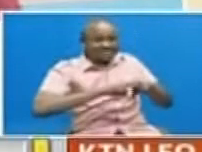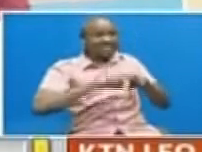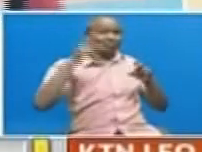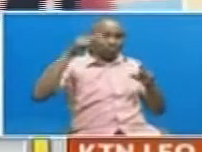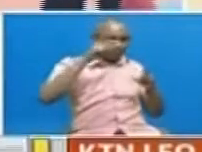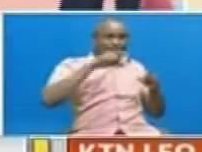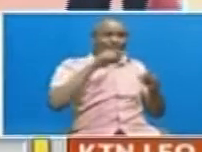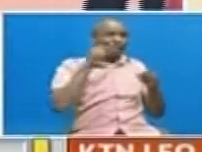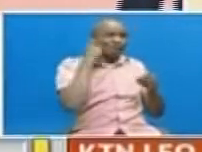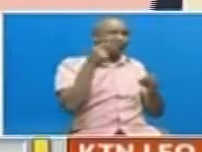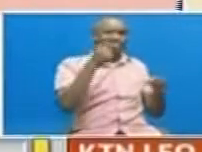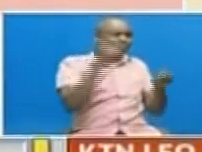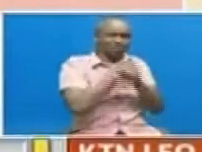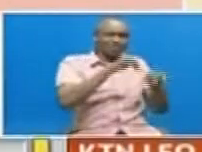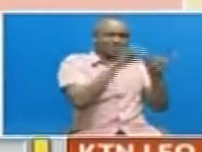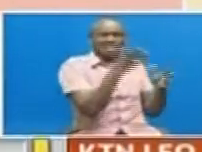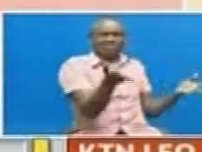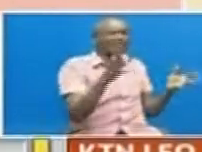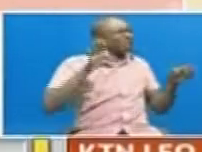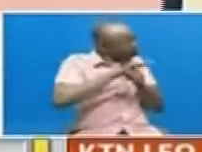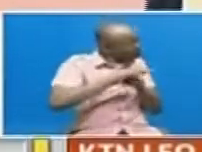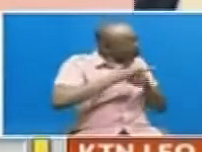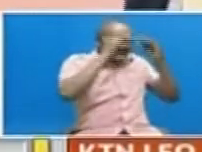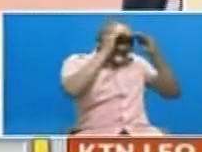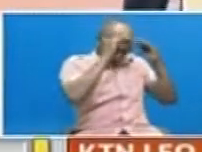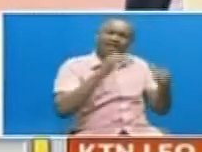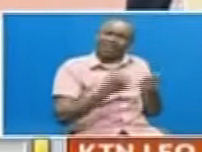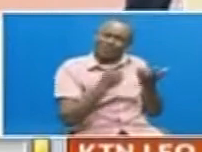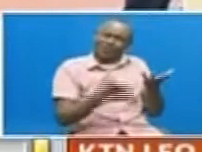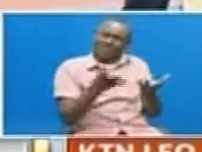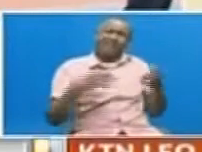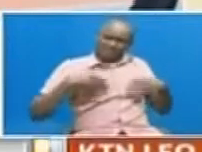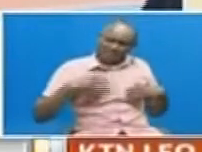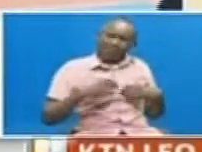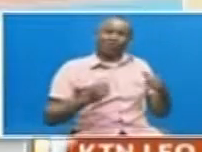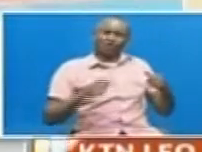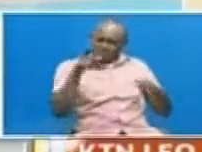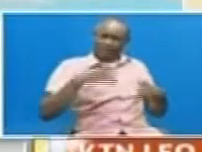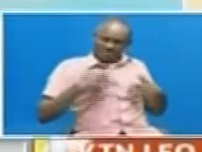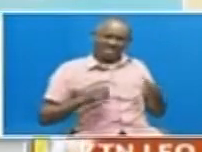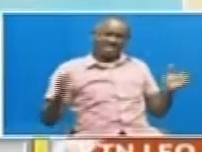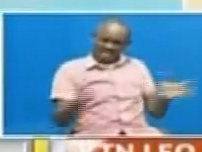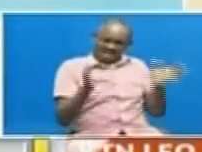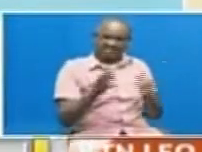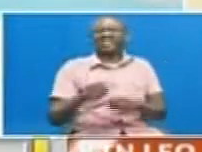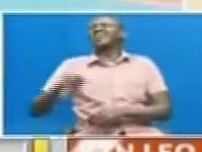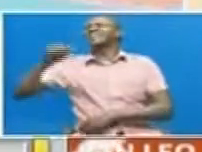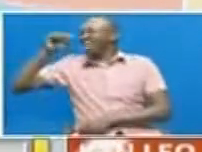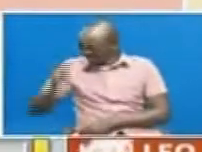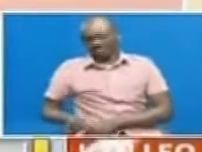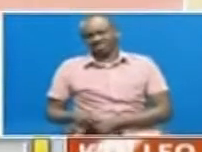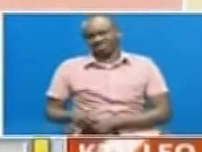kutua ilikuwa haipo ukumbi ule wa Kasarani. Je, pengine mashabiki pia walipopatia msukumo fulani? Mashabiki tunawashukuru